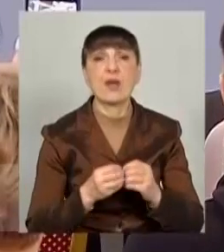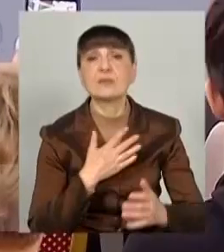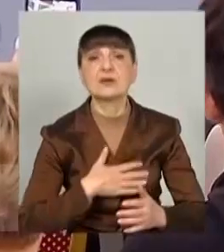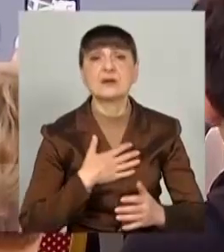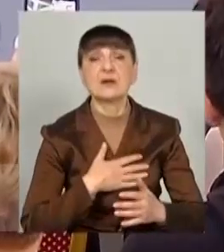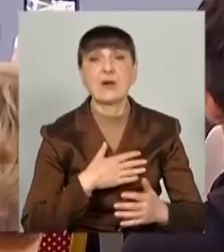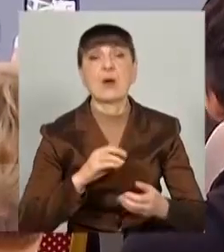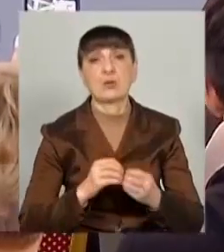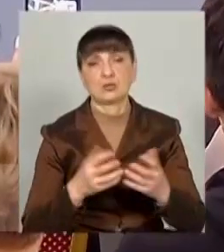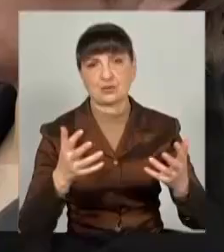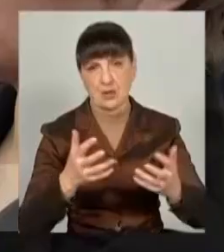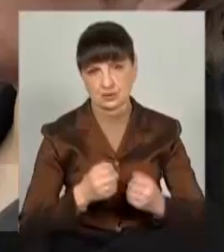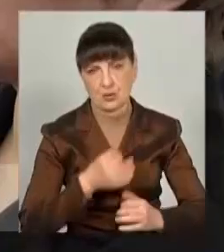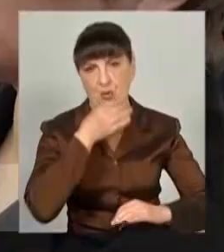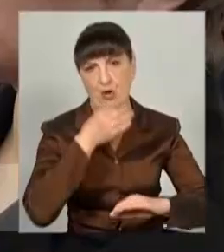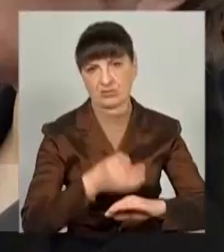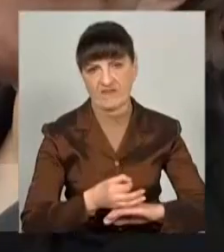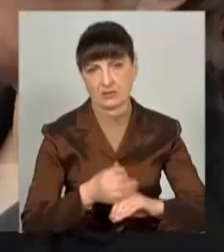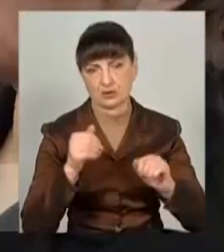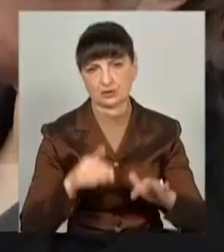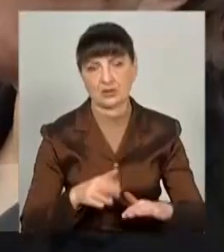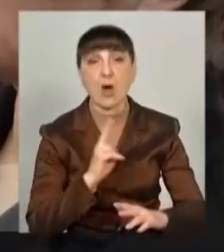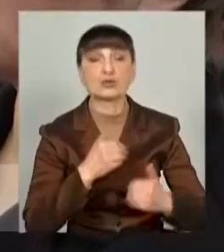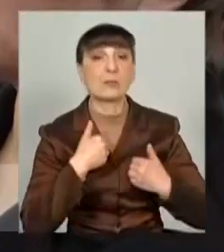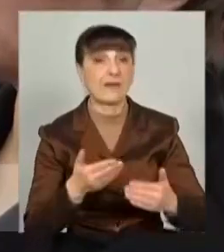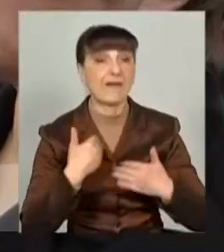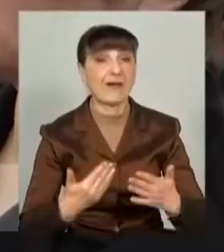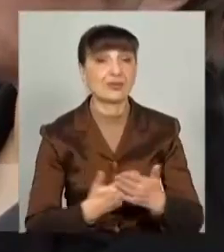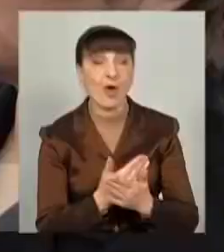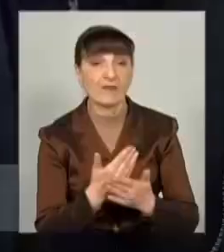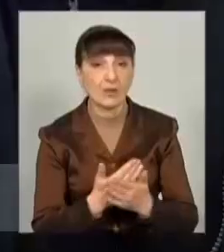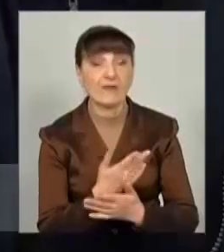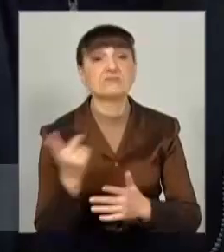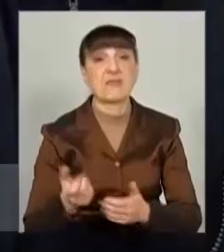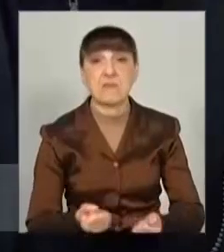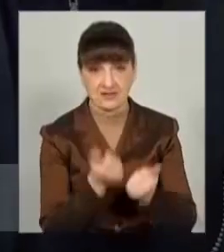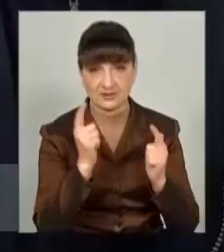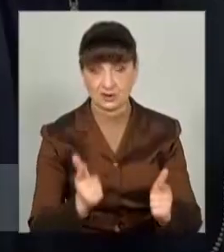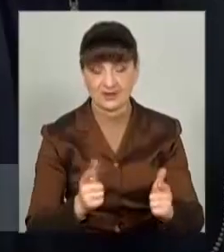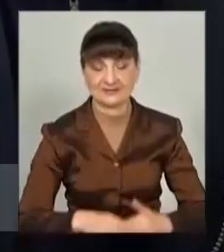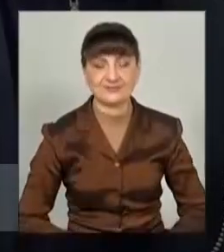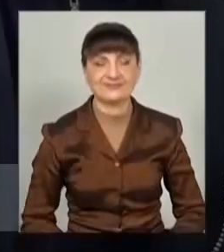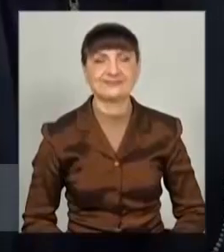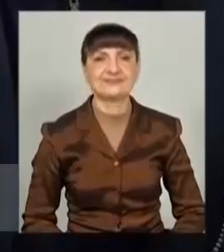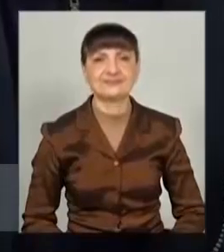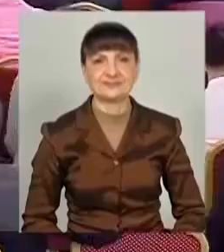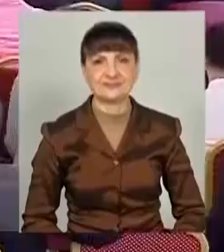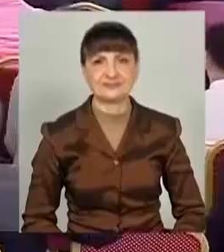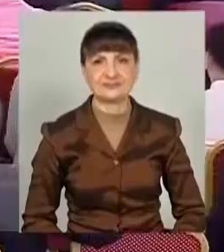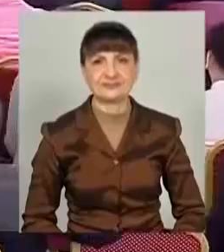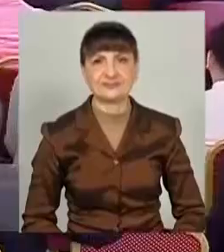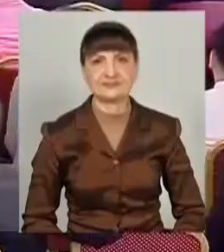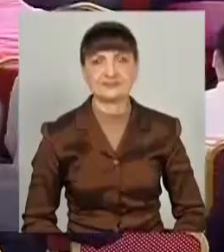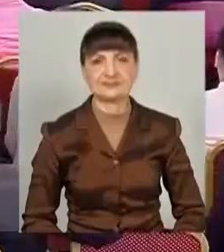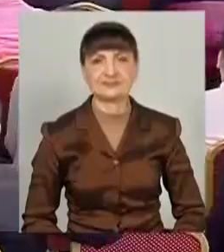жителей нашли решение проблем а желающие внедрить новые проекты поддержку атакима один асмагулованных нарыков